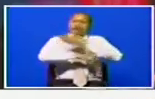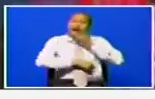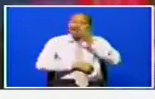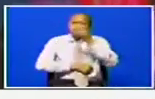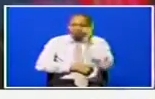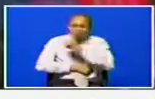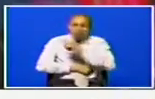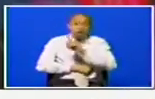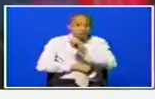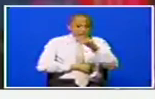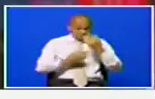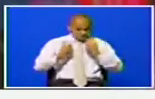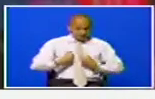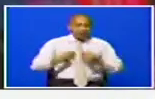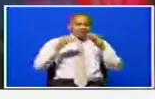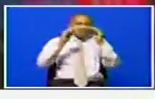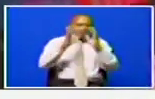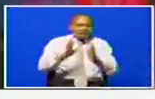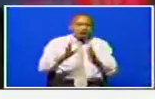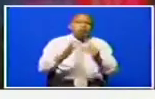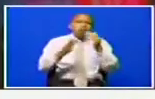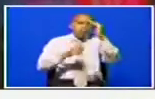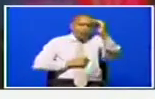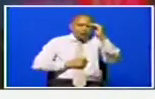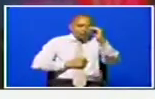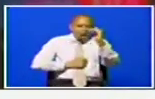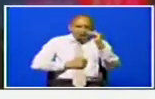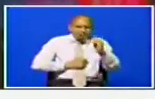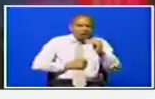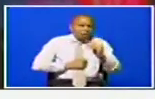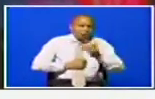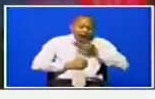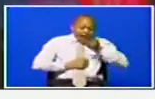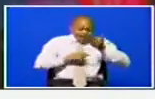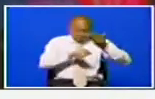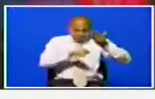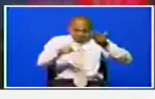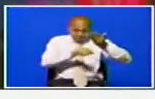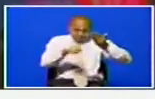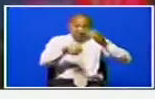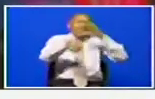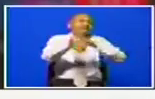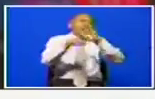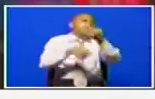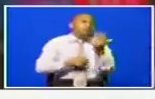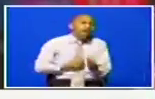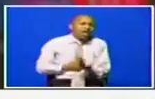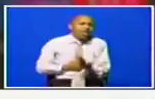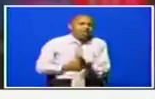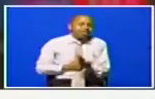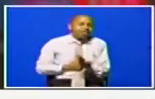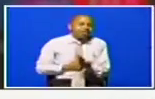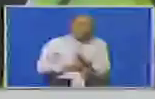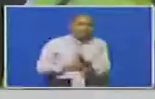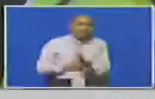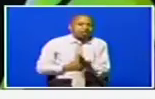tuonyeshe. Mwalimu wangu alikuwa anazita workings, ndio naona jibu hapa chini, lakini kufika hapa ulitumia njia gani? Wengine wakaita formula. Formula